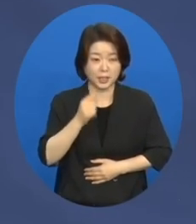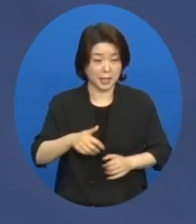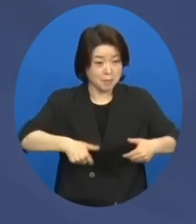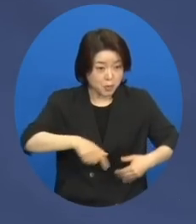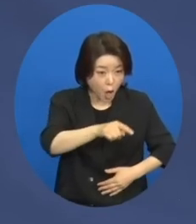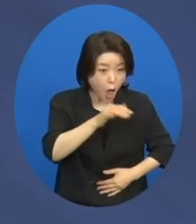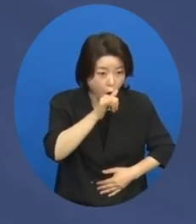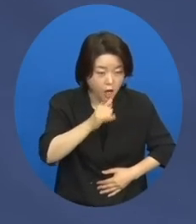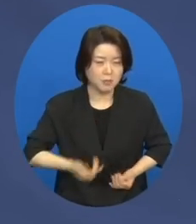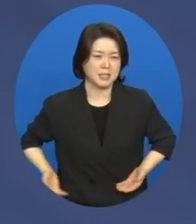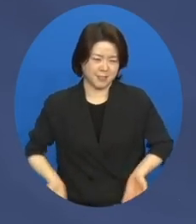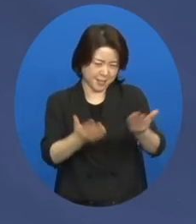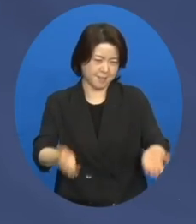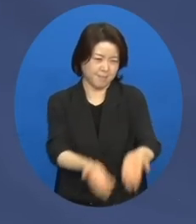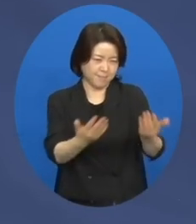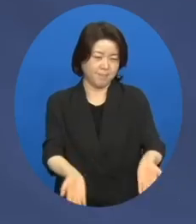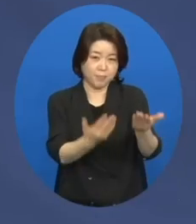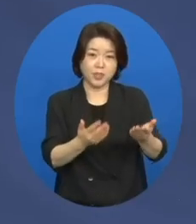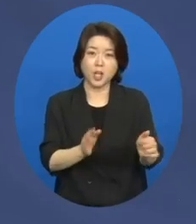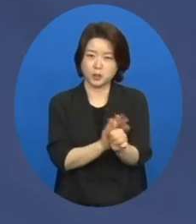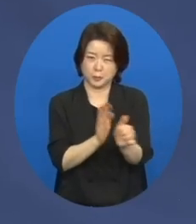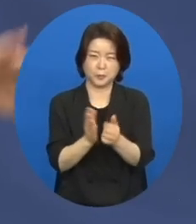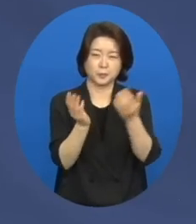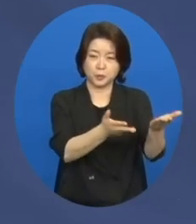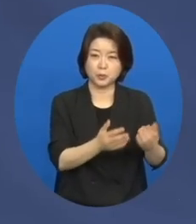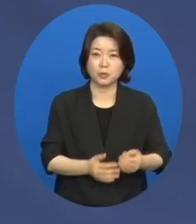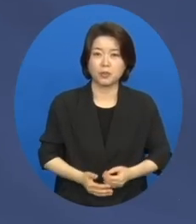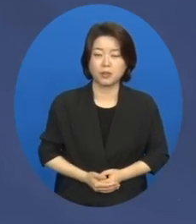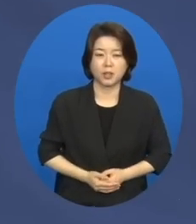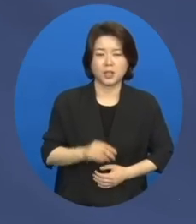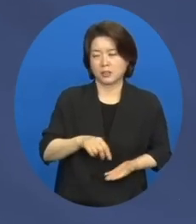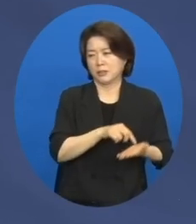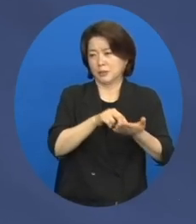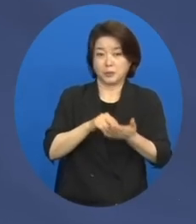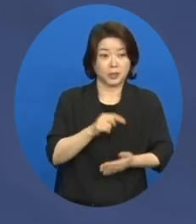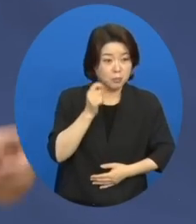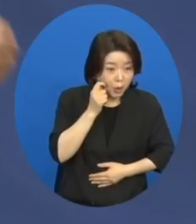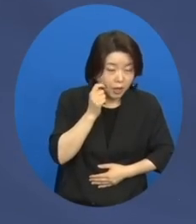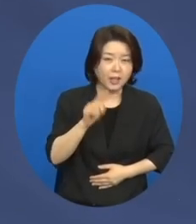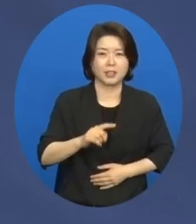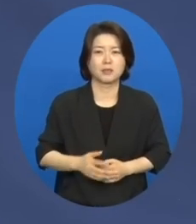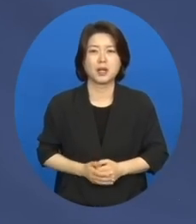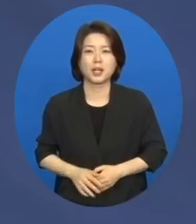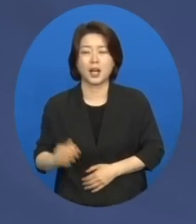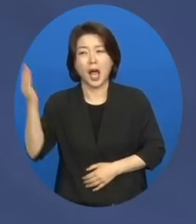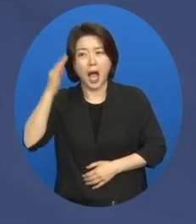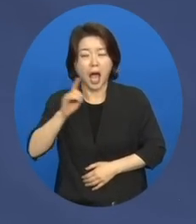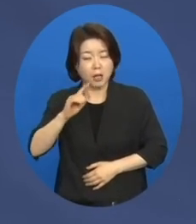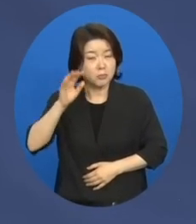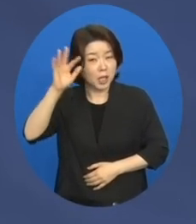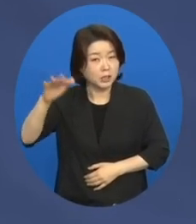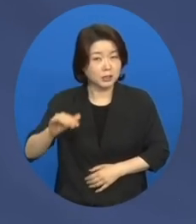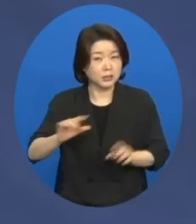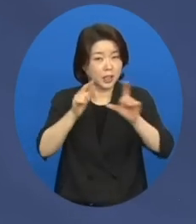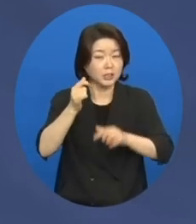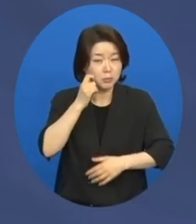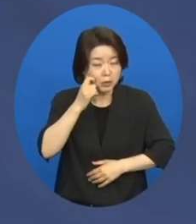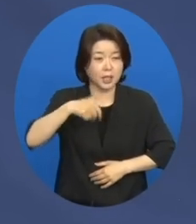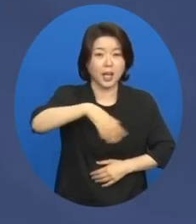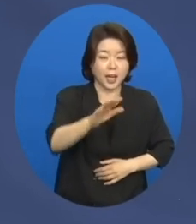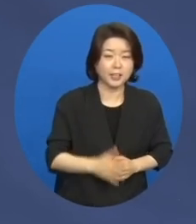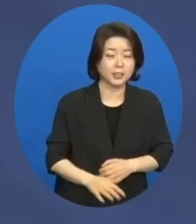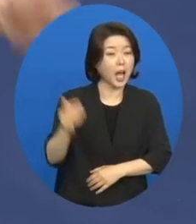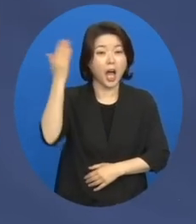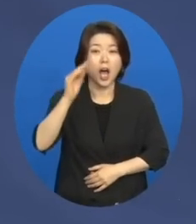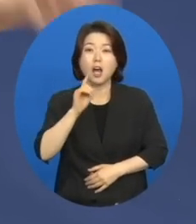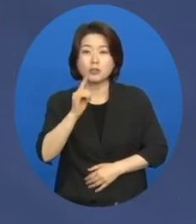거 다 이게 우리가 심부름 하자. 어? 그래서 정이 외로워서 못 살겠다 그러면, 한국말이 그리워서 못 살겠다 그러면 저희가 가서